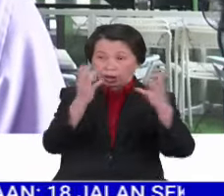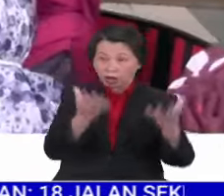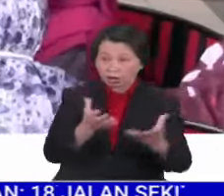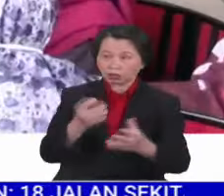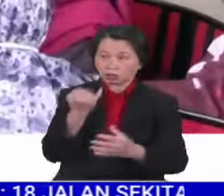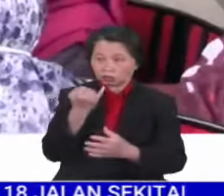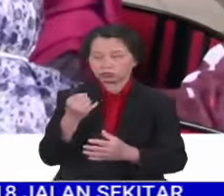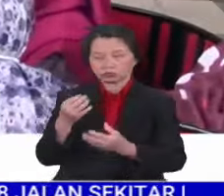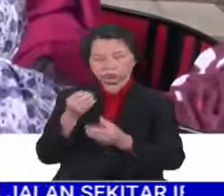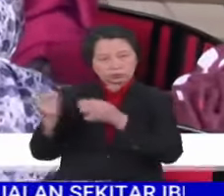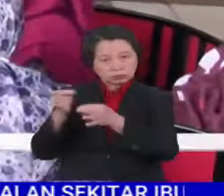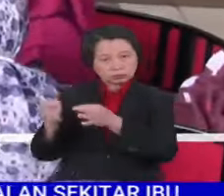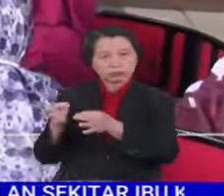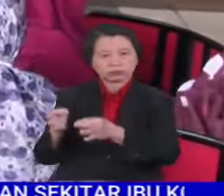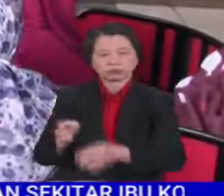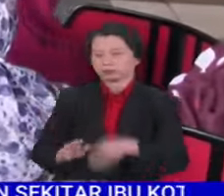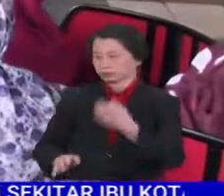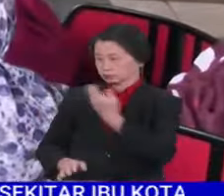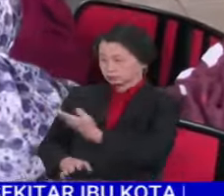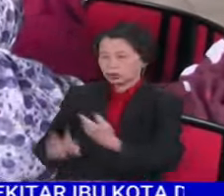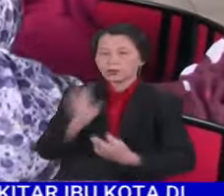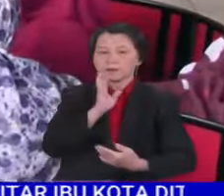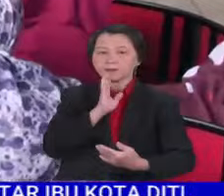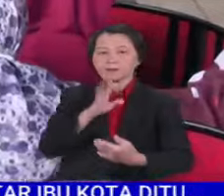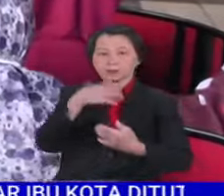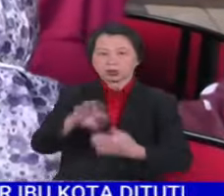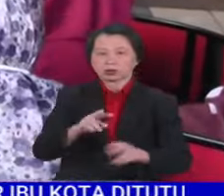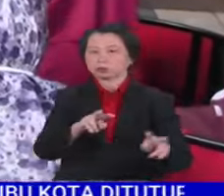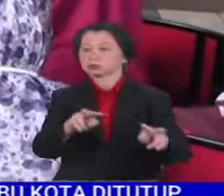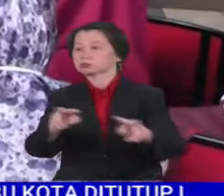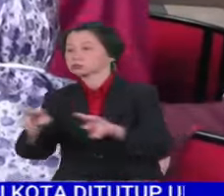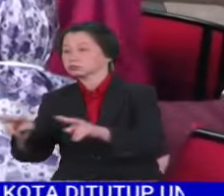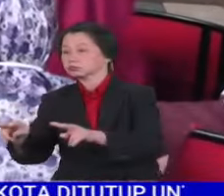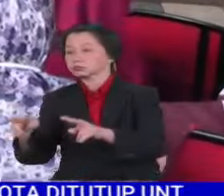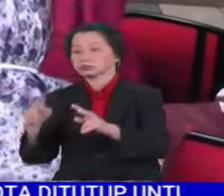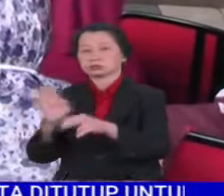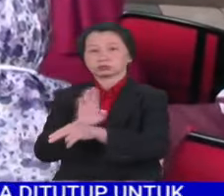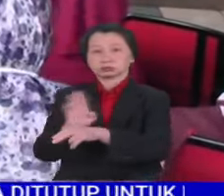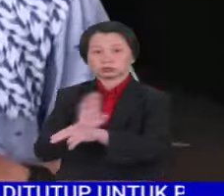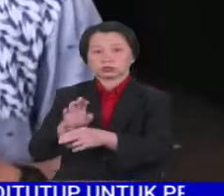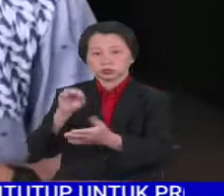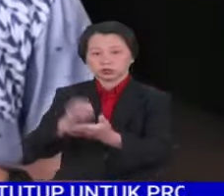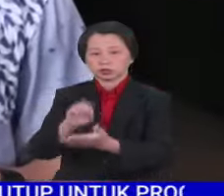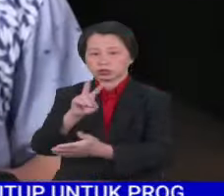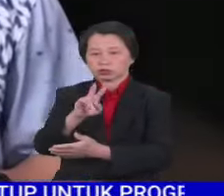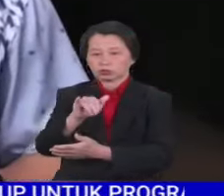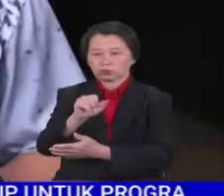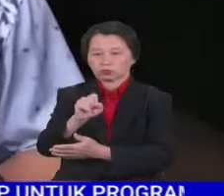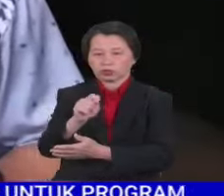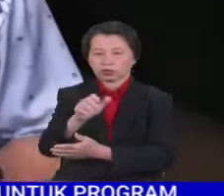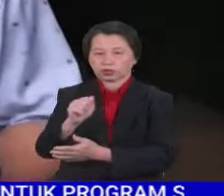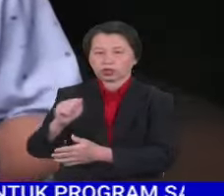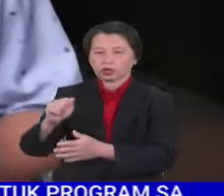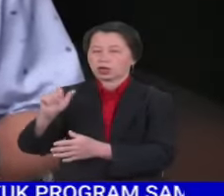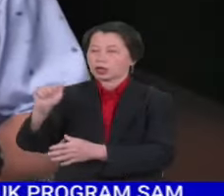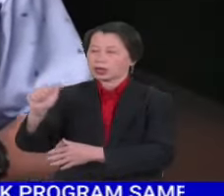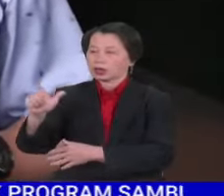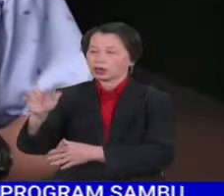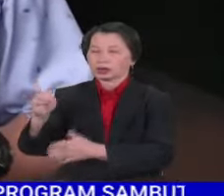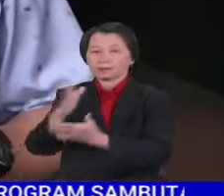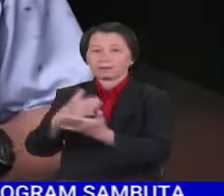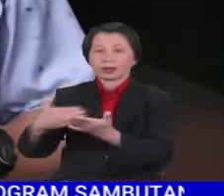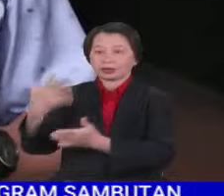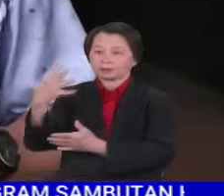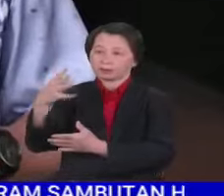sekitar. Beliau berkata demikian selepas meninjau premis perniagaan di Vista Alam Seksyen 14